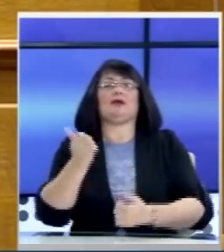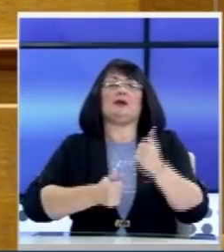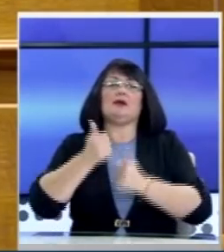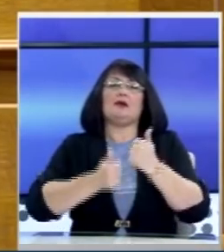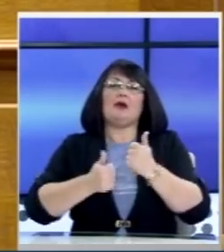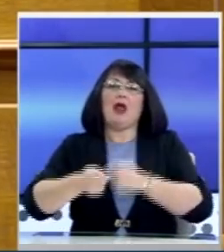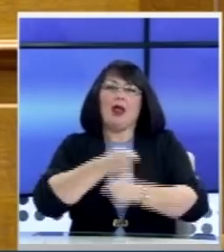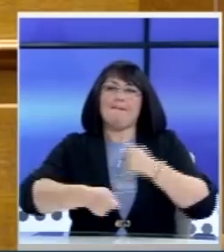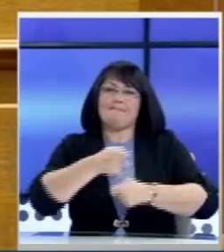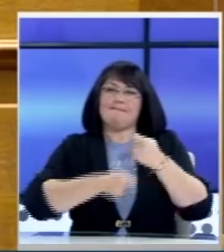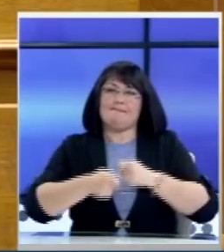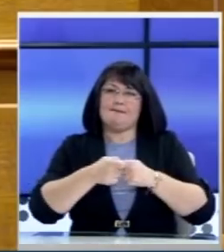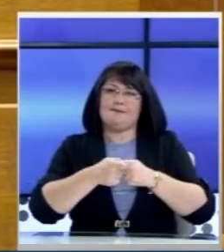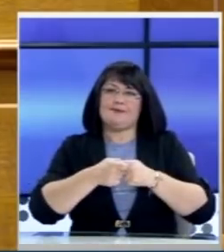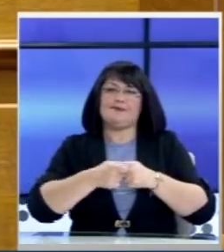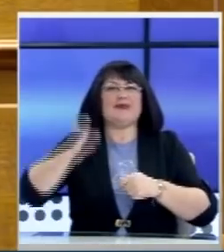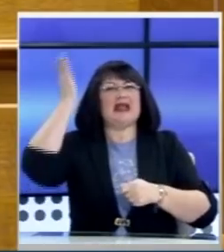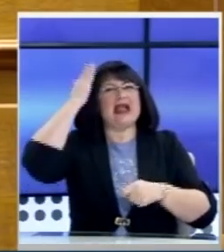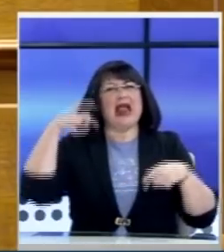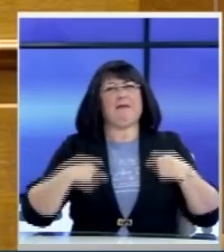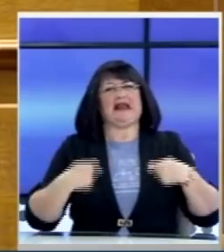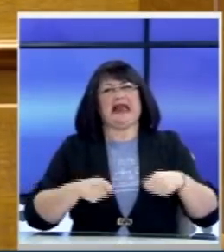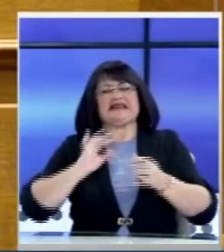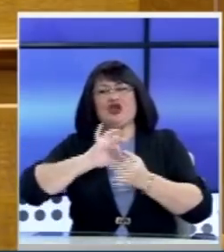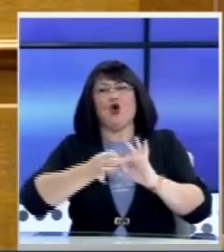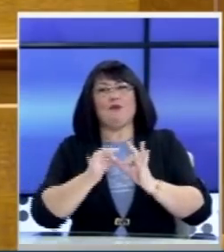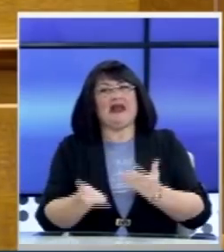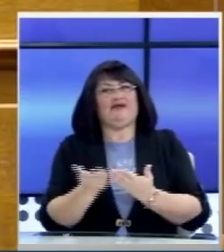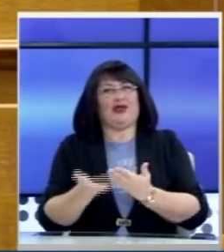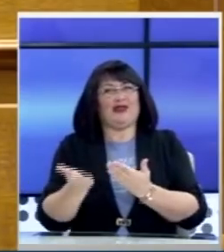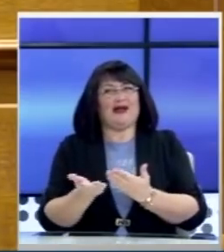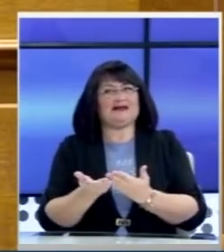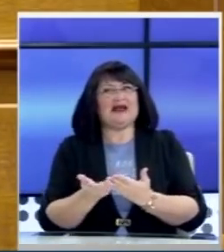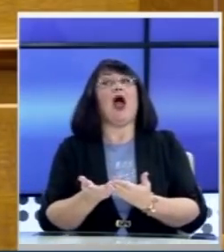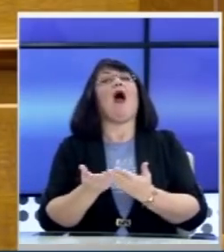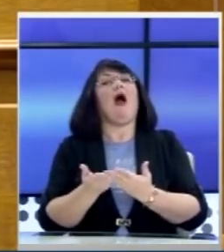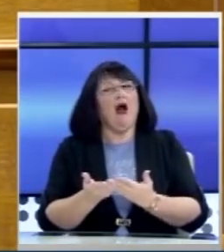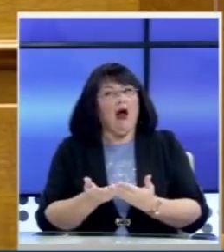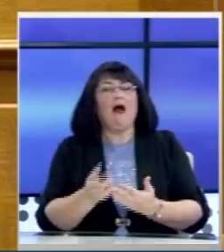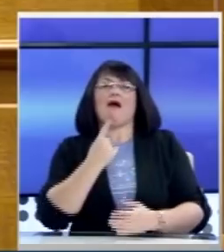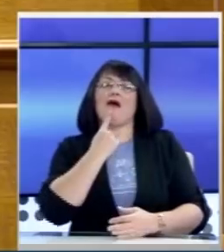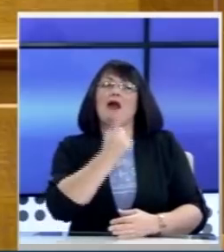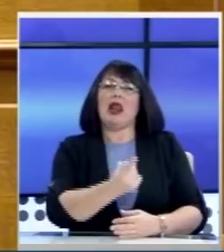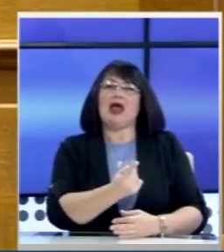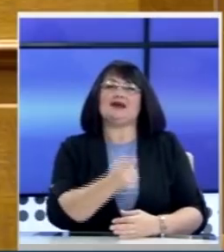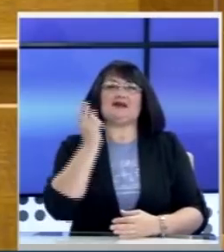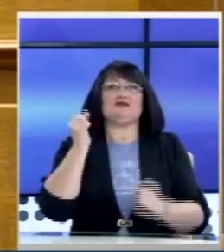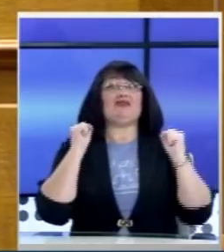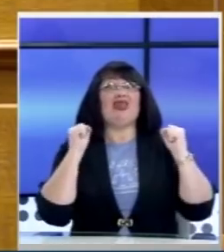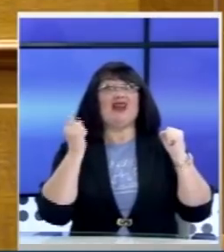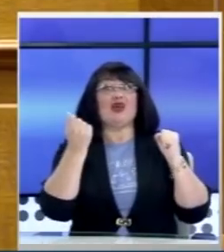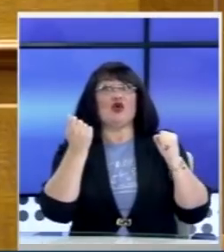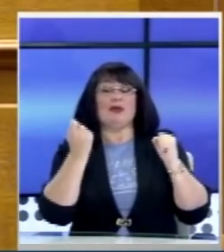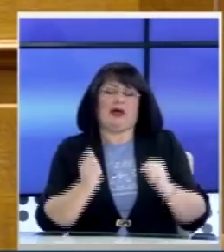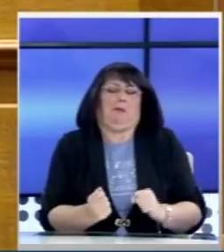των επιχειρηματικών καπιταλιστικών ομίλων, τότε τα περί αντοχών της οικονομίας τα ξεχνάτε.